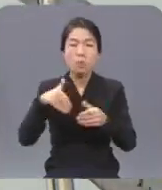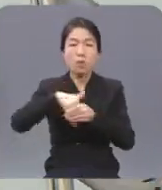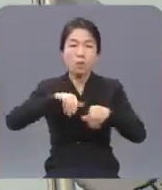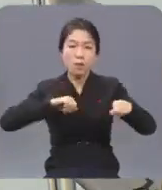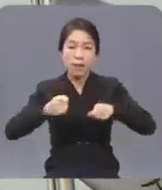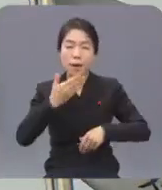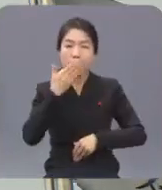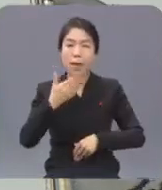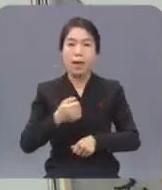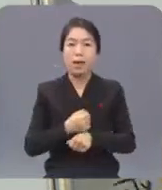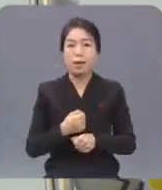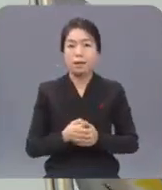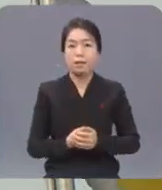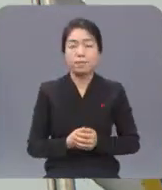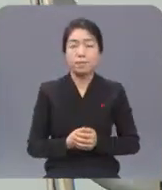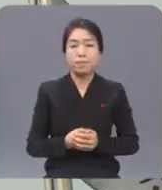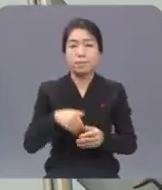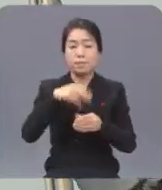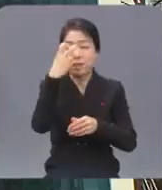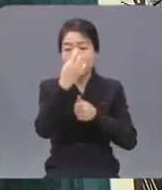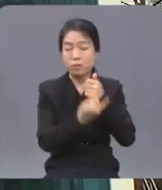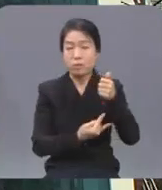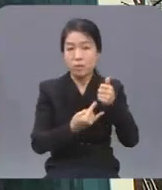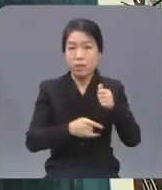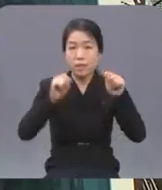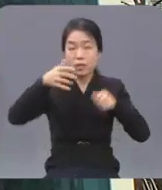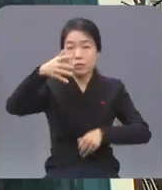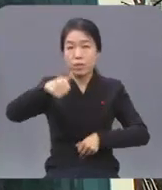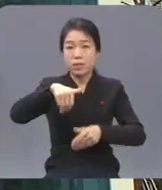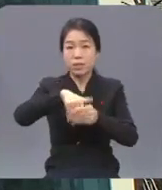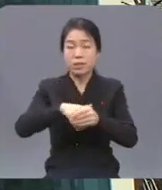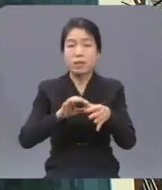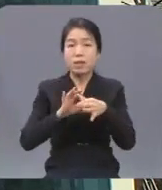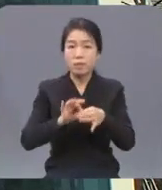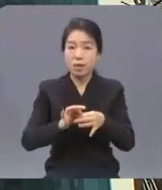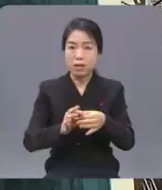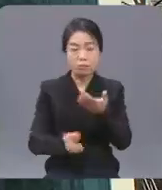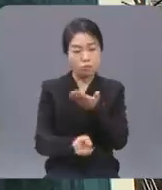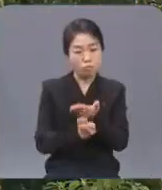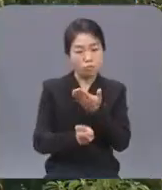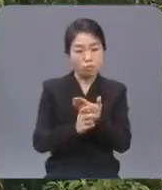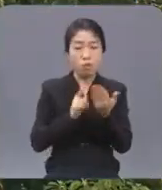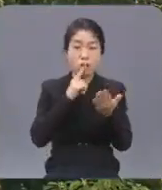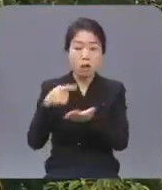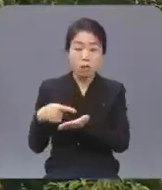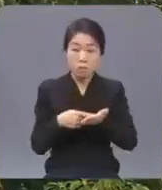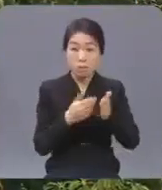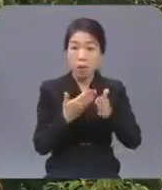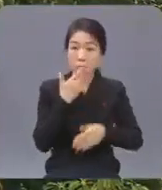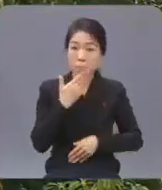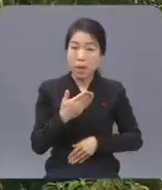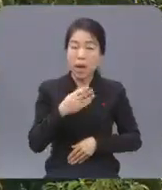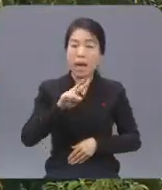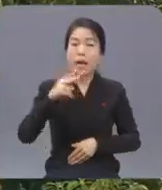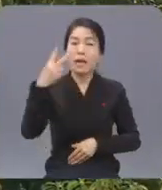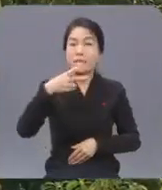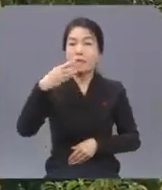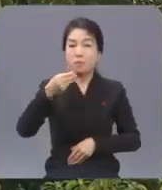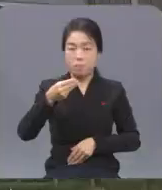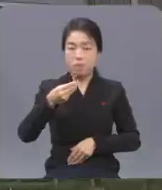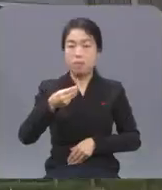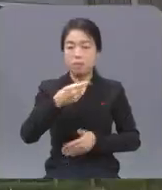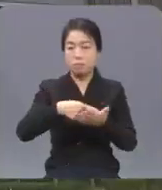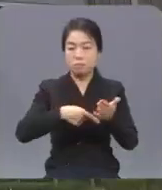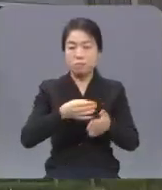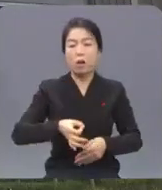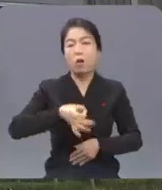할 수 있습니다. 선거관리위원회는 체육회장 선거와 관련한 위법 행위를 신고하면 최대 2천만 원의 포상금을